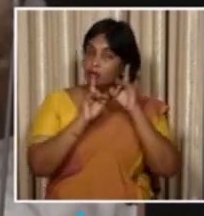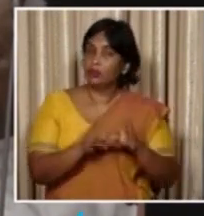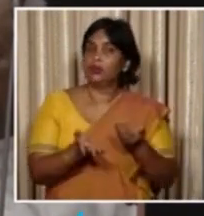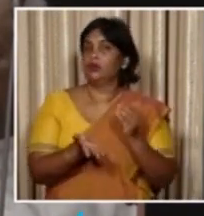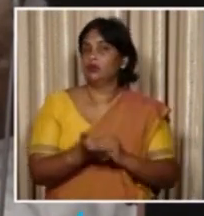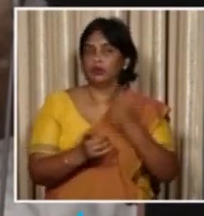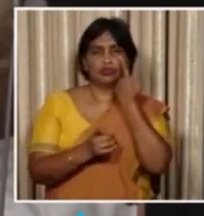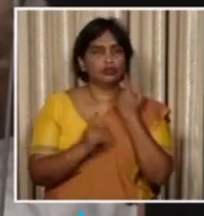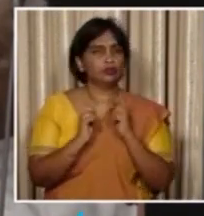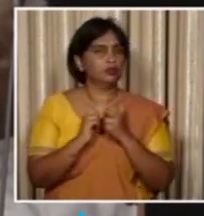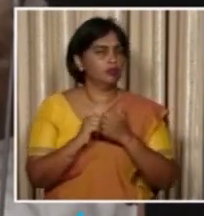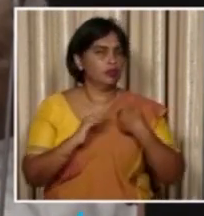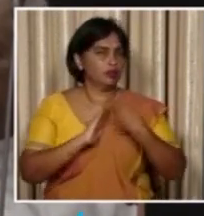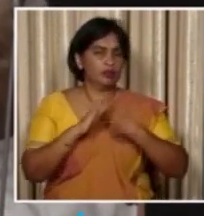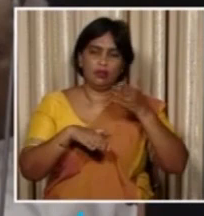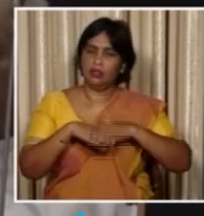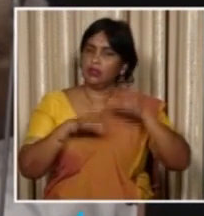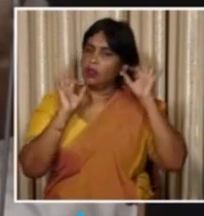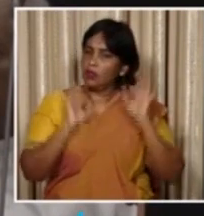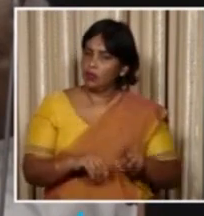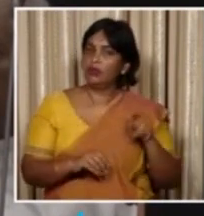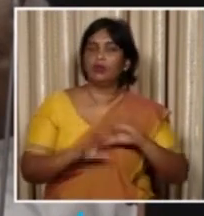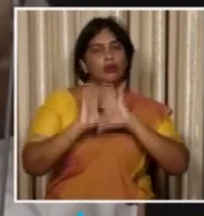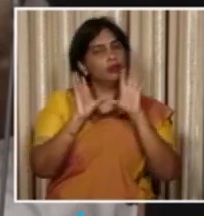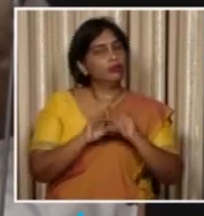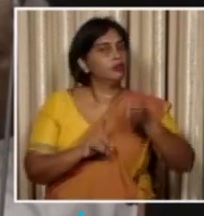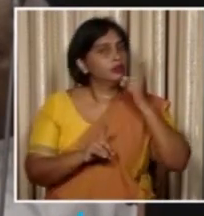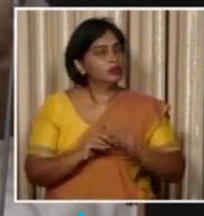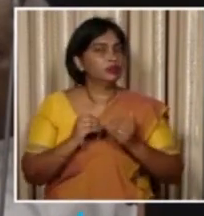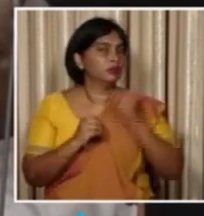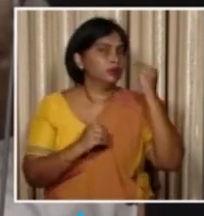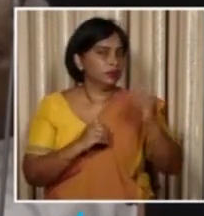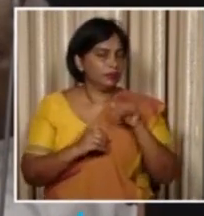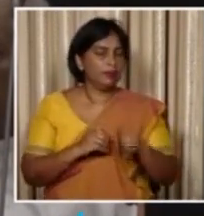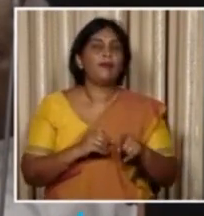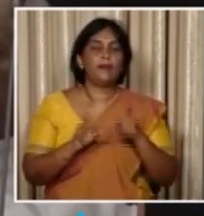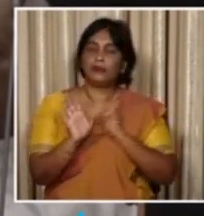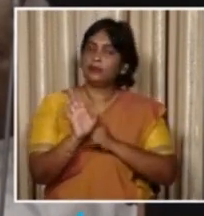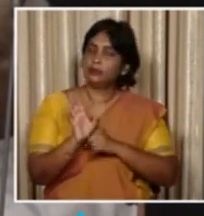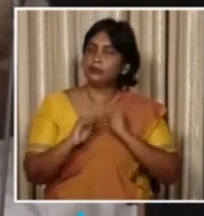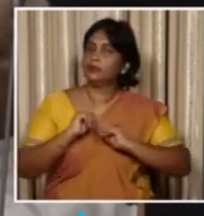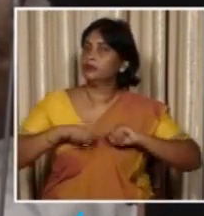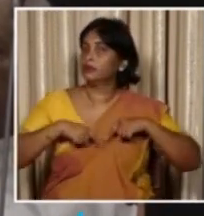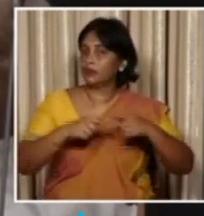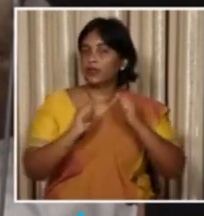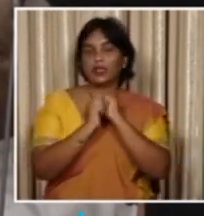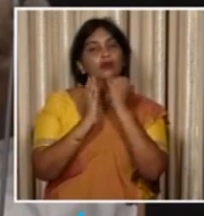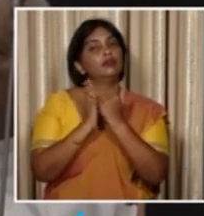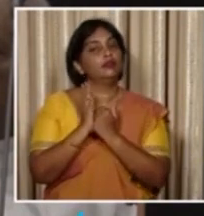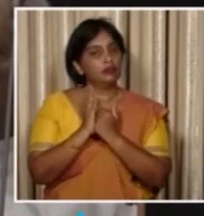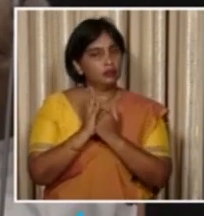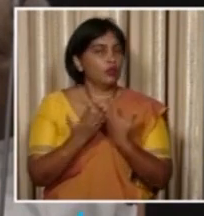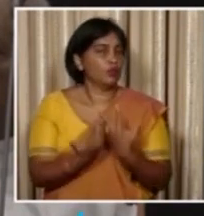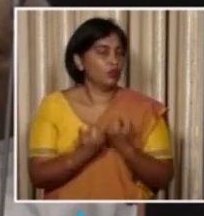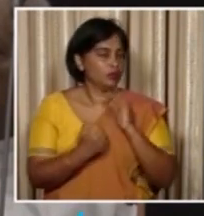මෙවැනි ඛේදවාසයකට රටපත් නොකිරීමටත් පොදුවේ එකඟ වන දිගුකාලීනව හා අඛණ්ඩව ක්‍රියාත්මක වෙන වැඩපිළිවෙලක්